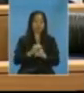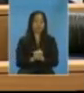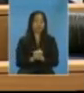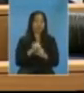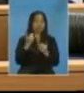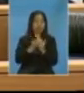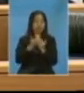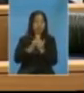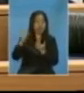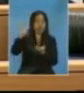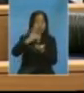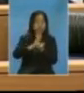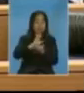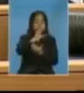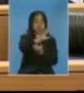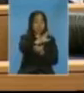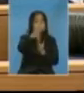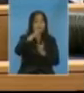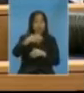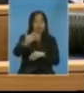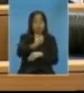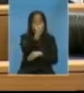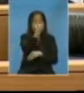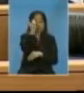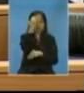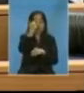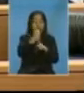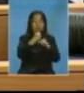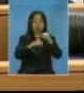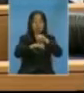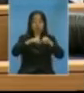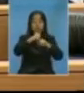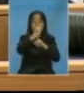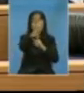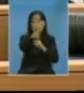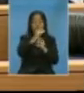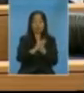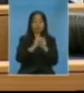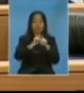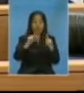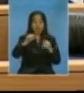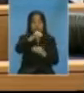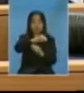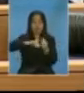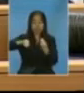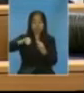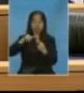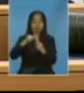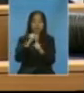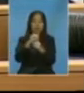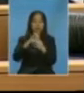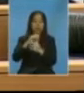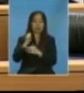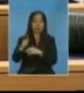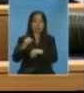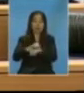งินรอบแรกไปถึงผู้รับเหมาครับไปถึงอุตสาหกรรมก่อสร้างครับแต่กว่าจะเวียนไปถึงการจ้างงาน